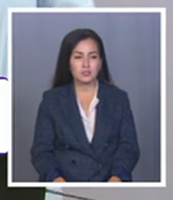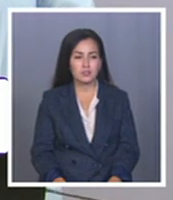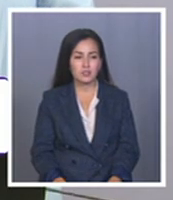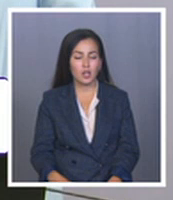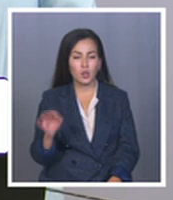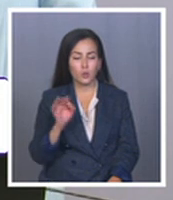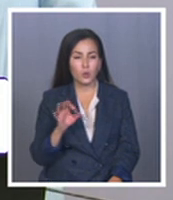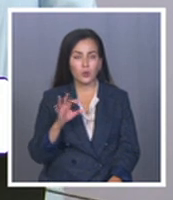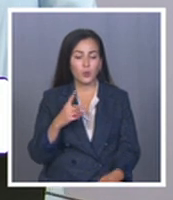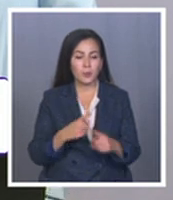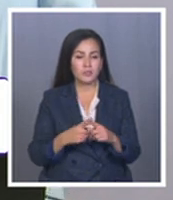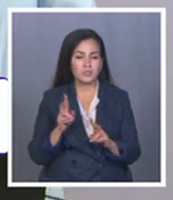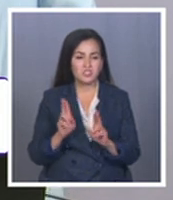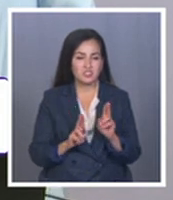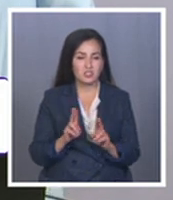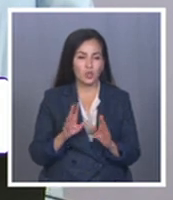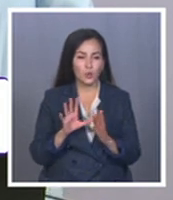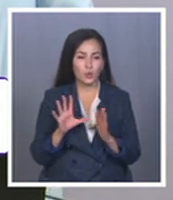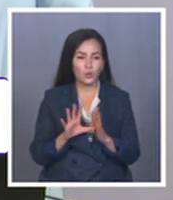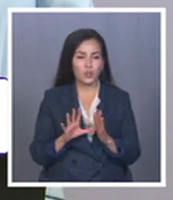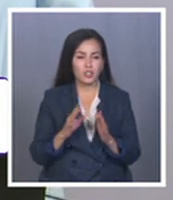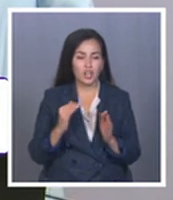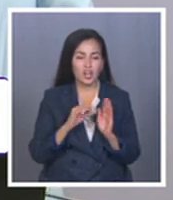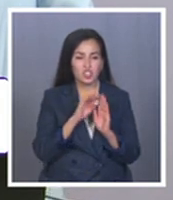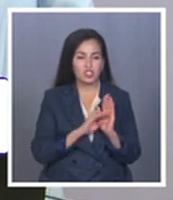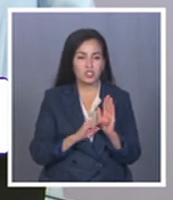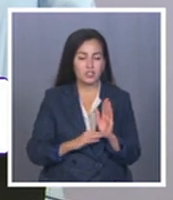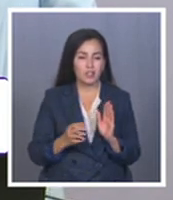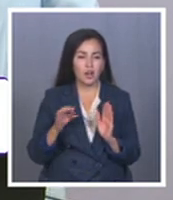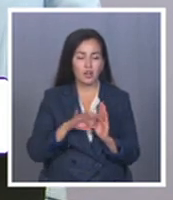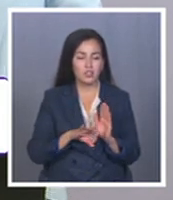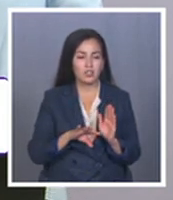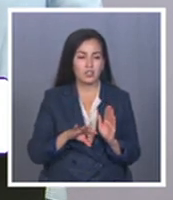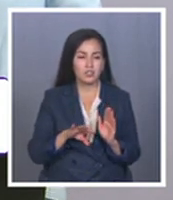Нөлдік қосынды әдісі тотығу дәрежелері арқылы жүзеге асырылады.